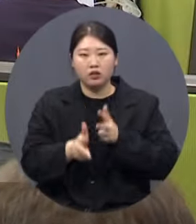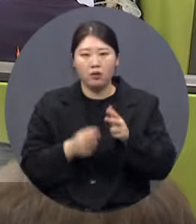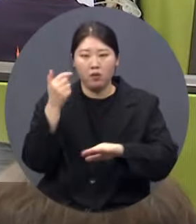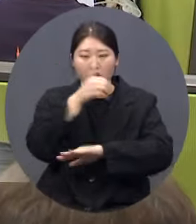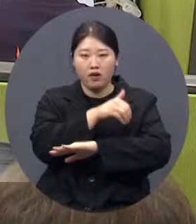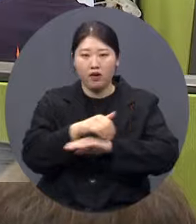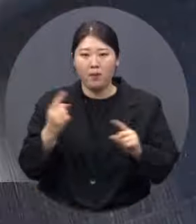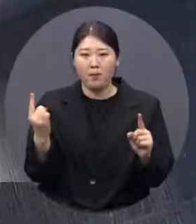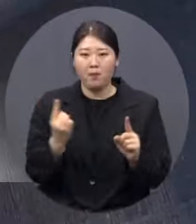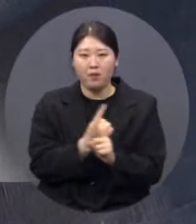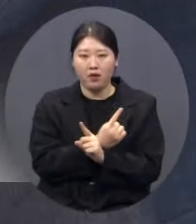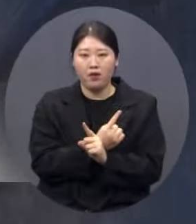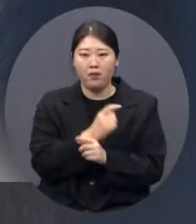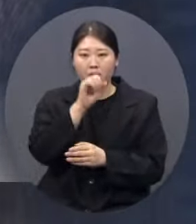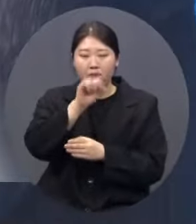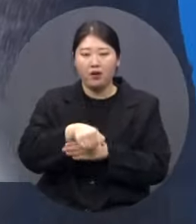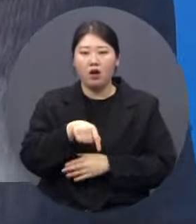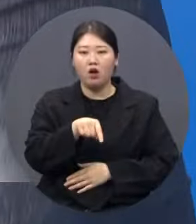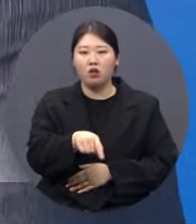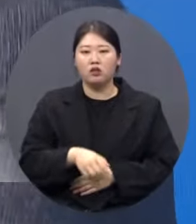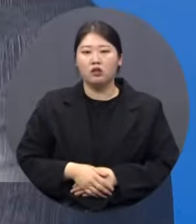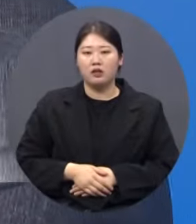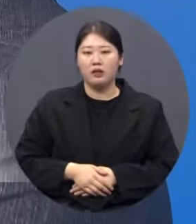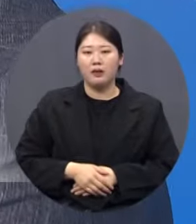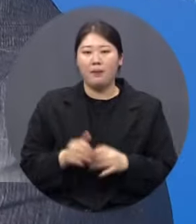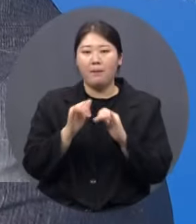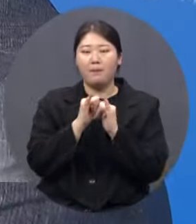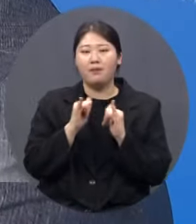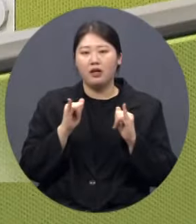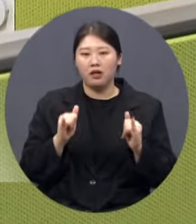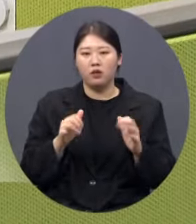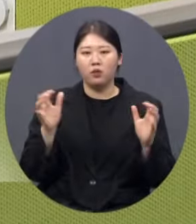변경해준 것은 민간인들로 구성된